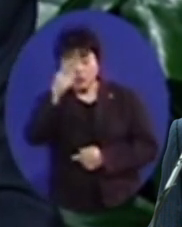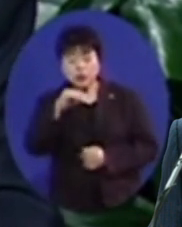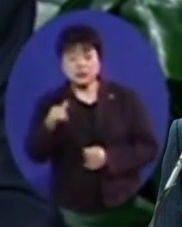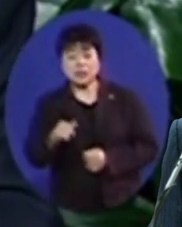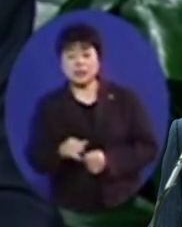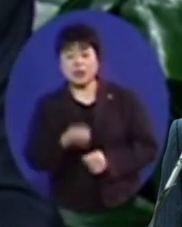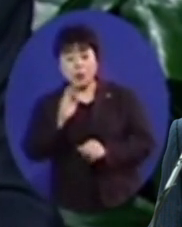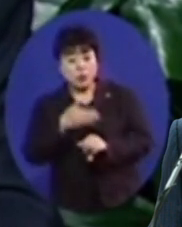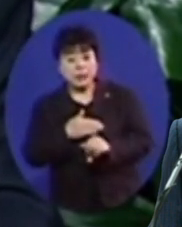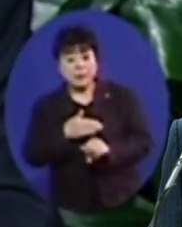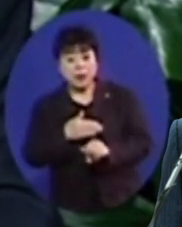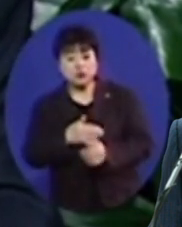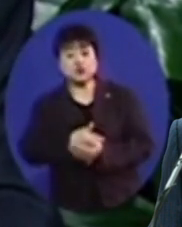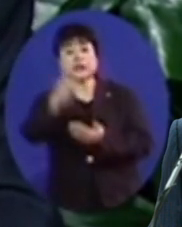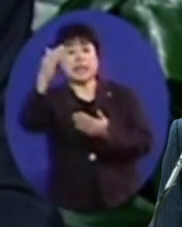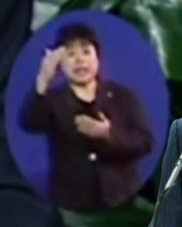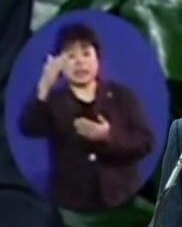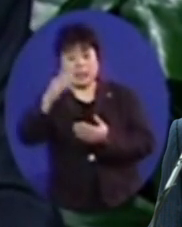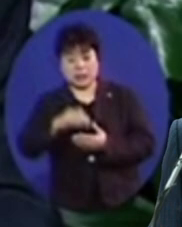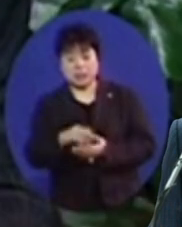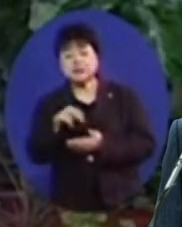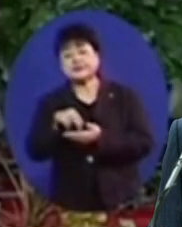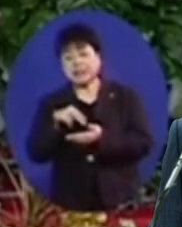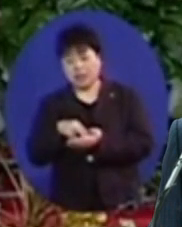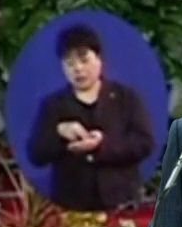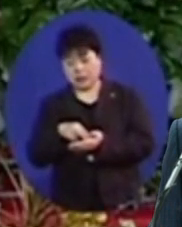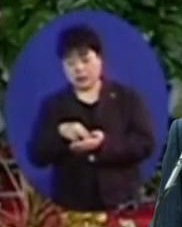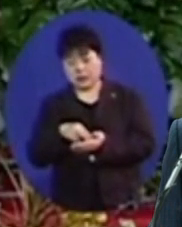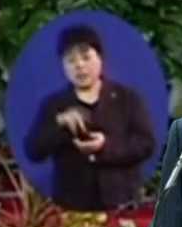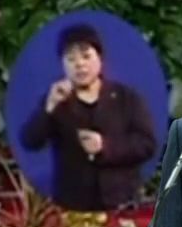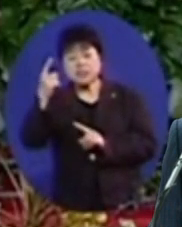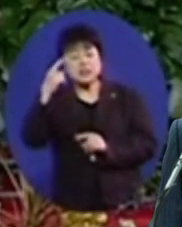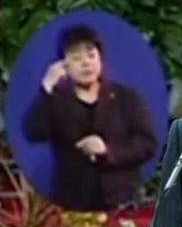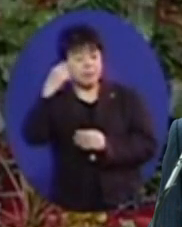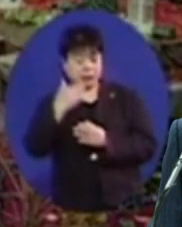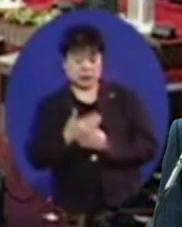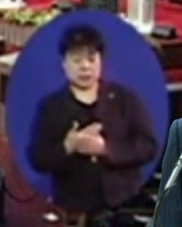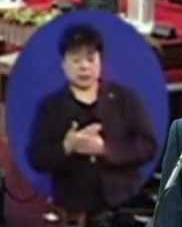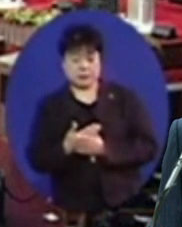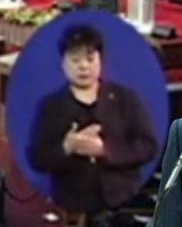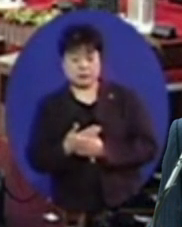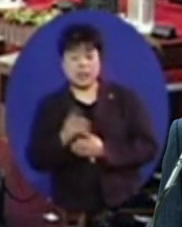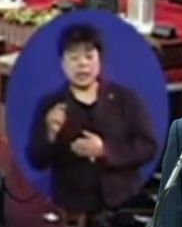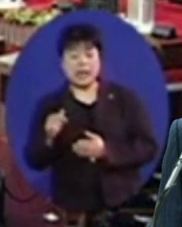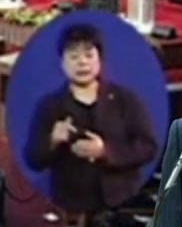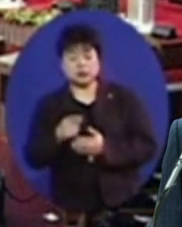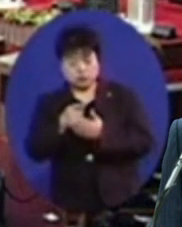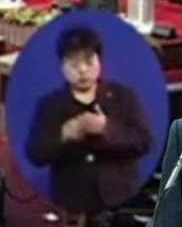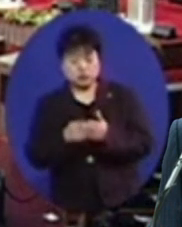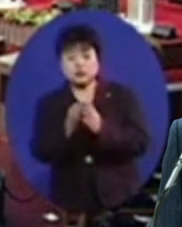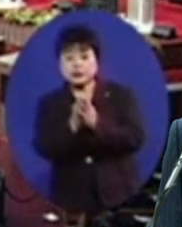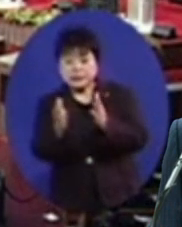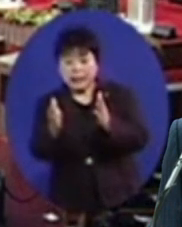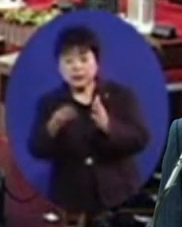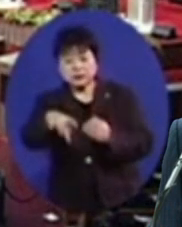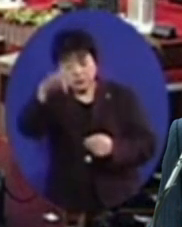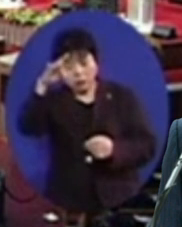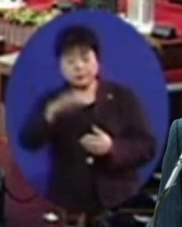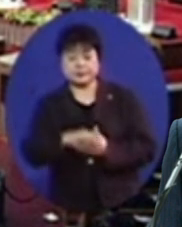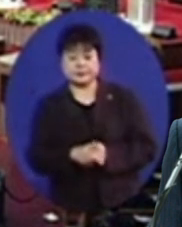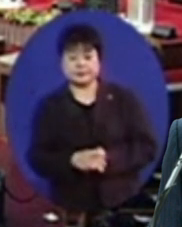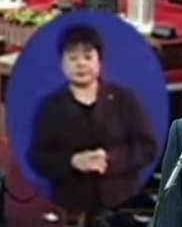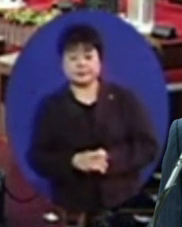못하면 쫓아내도 괜찮고 그러니까 이종수 박사에게 간 수술을 시켰습니다.